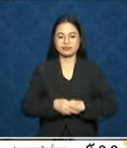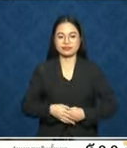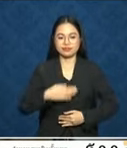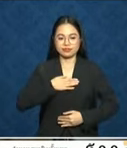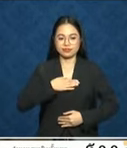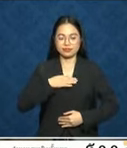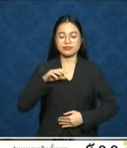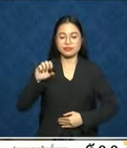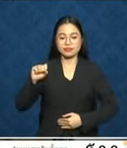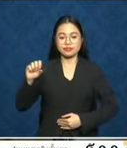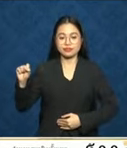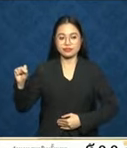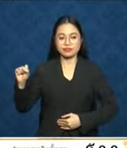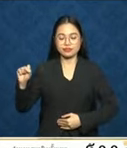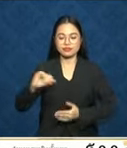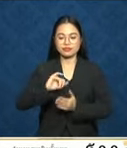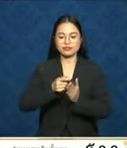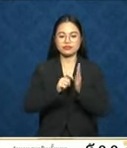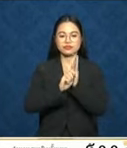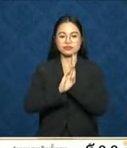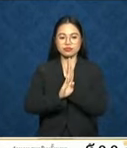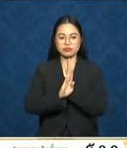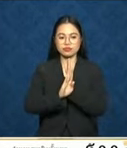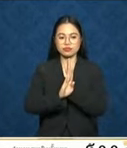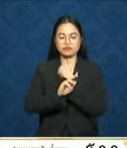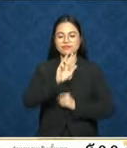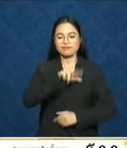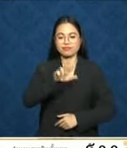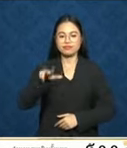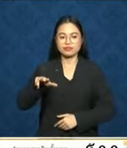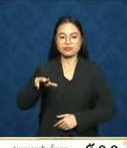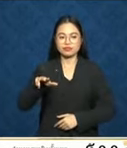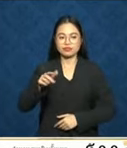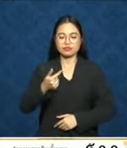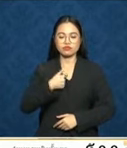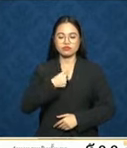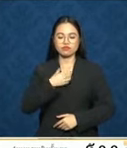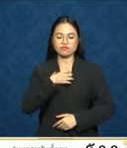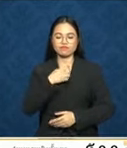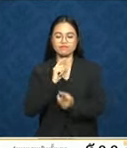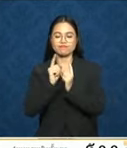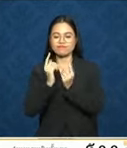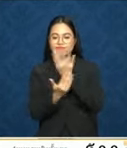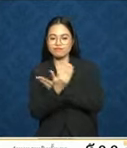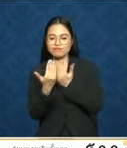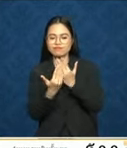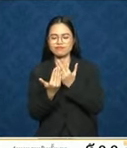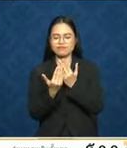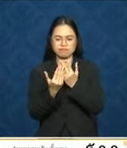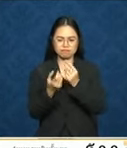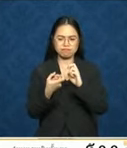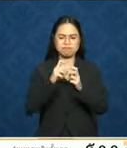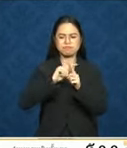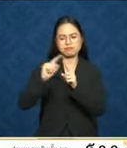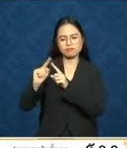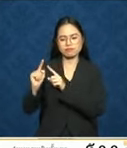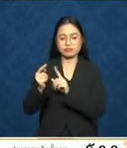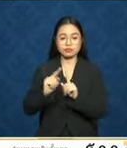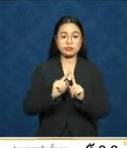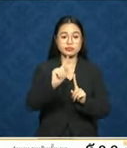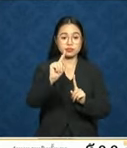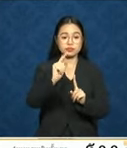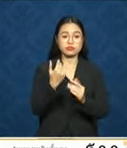สมาชิกสภาผู้แทนราษฎรจังหวัดอุบลราชธานีเขต7พรรคเพื่อไทยค่ะวันนี้ดิฉันมีเรื่องปรึกษาหารือท่านประธานหลายเรื่องด้วยกันค่ะเรื่องแรกค่ะ